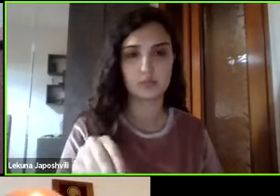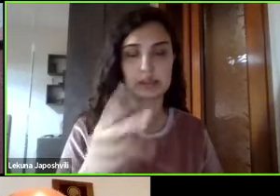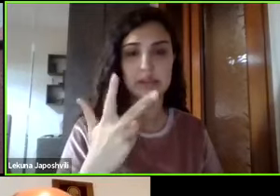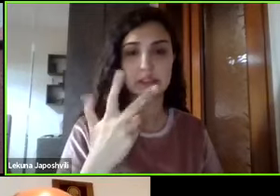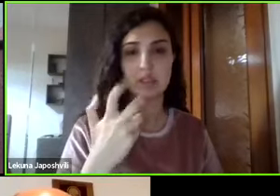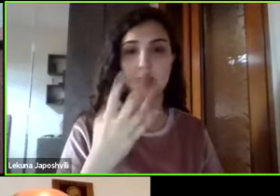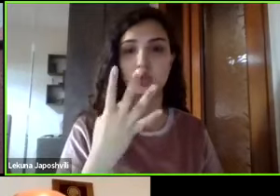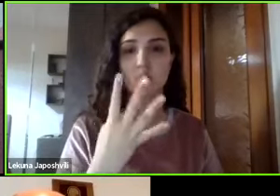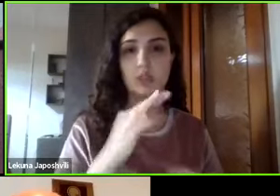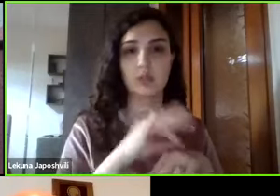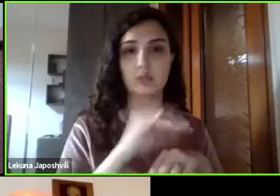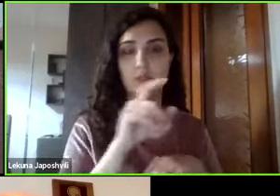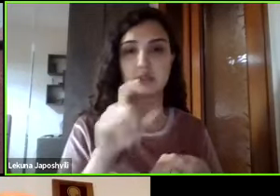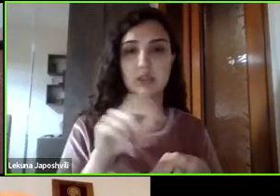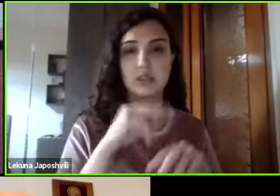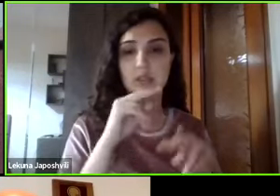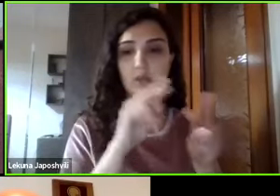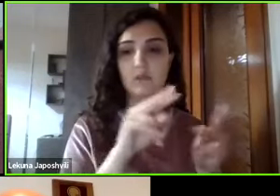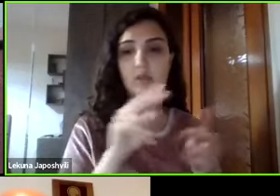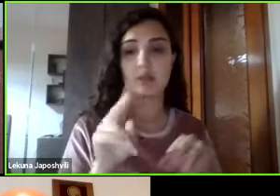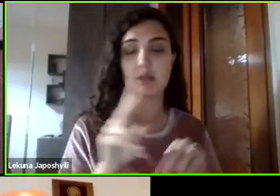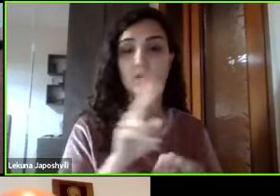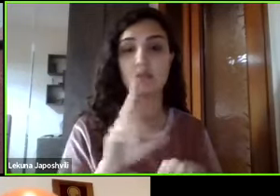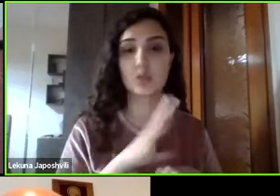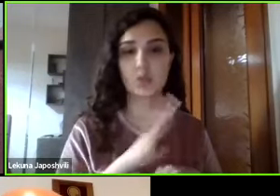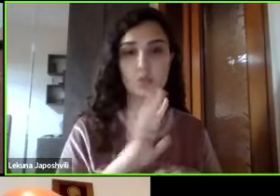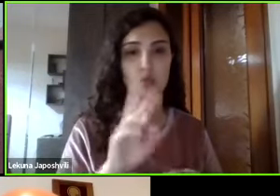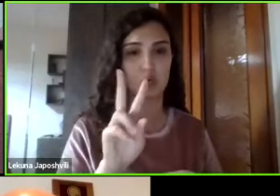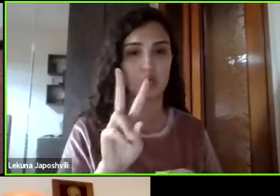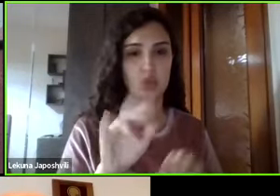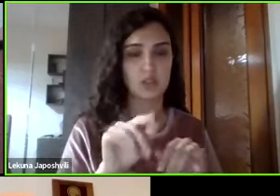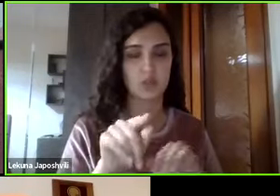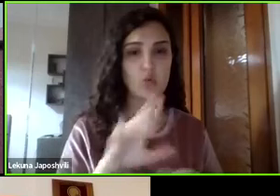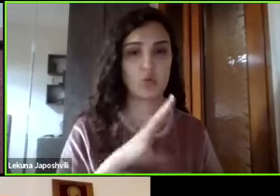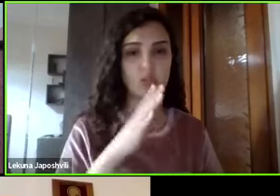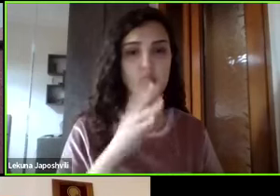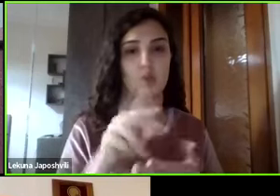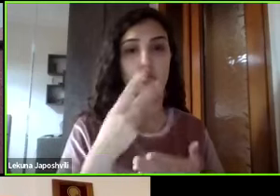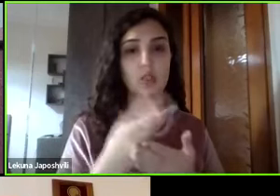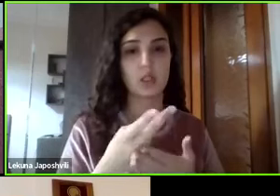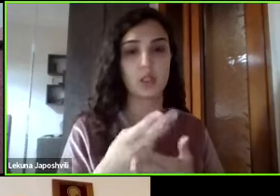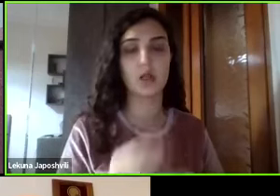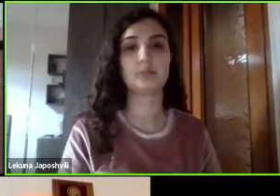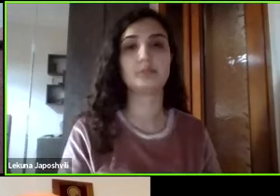304 პაციენტი დაგვირგვების ქვეშ ვინც იყო, მხოლოდ ორს განუვითარდა გულყრა.